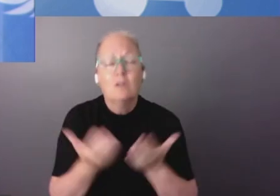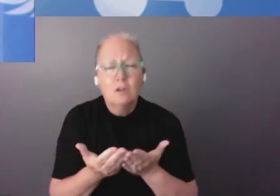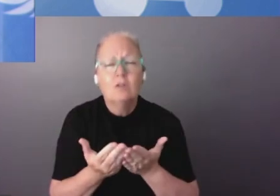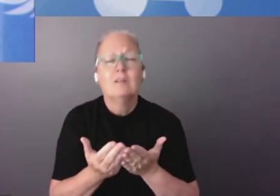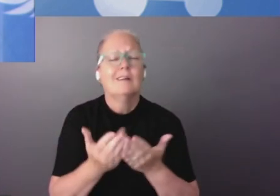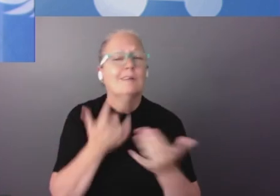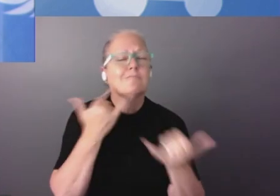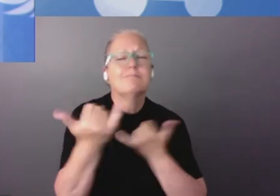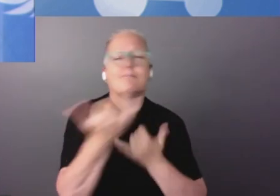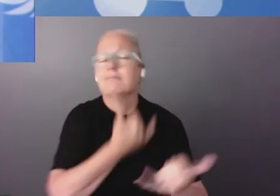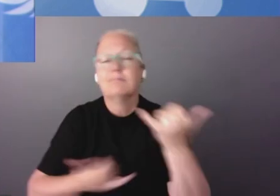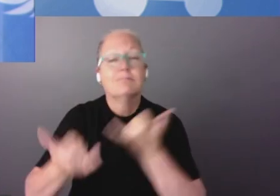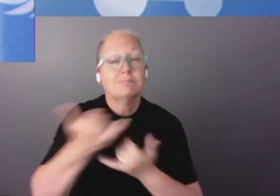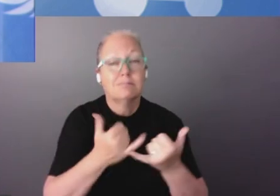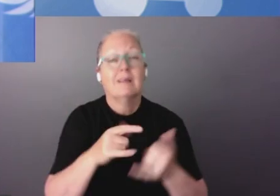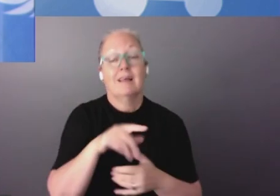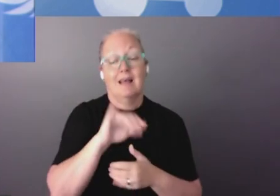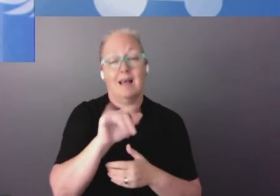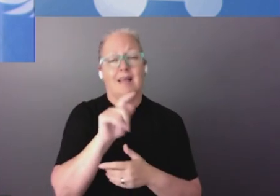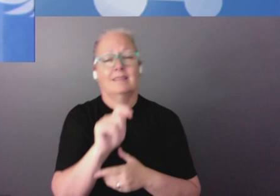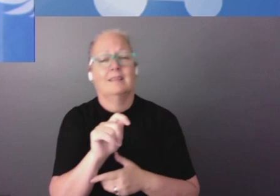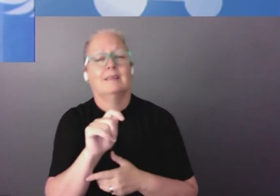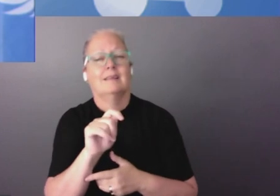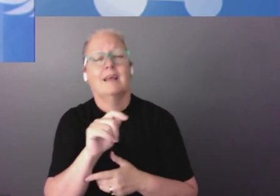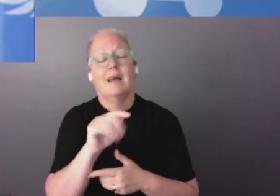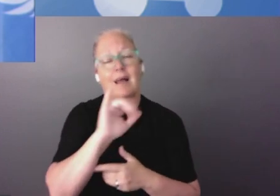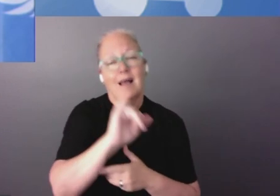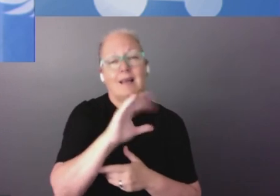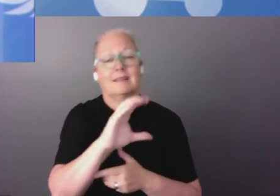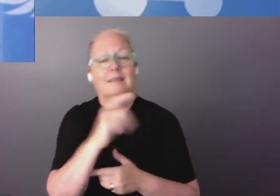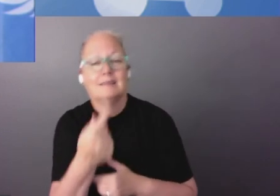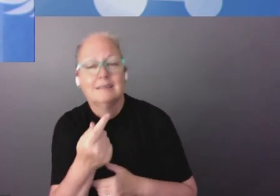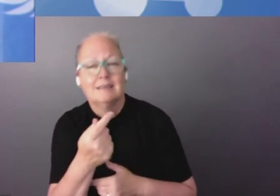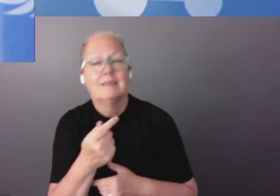ONZ. Mam nadzieję, że wielu z Państwa